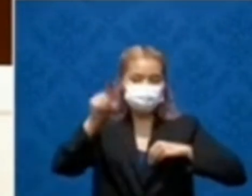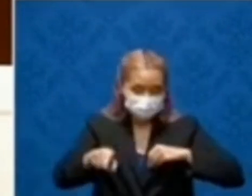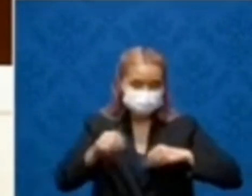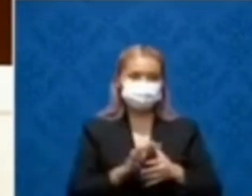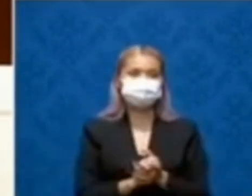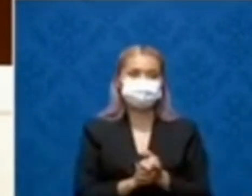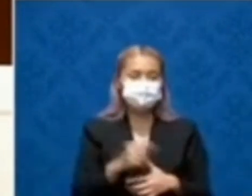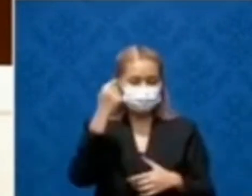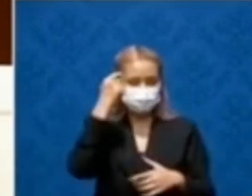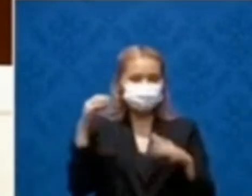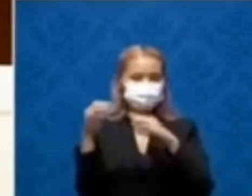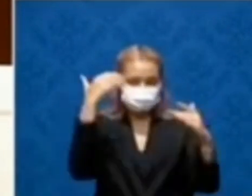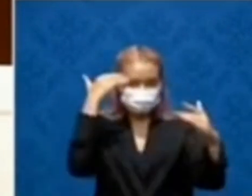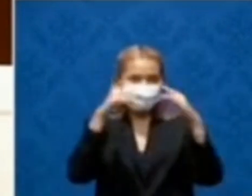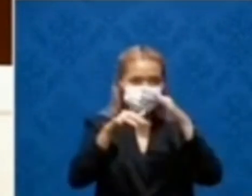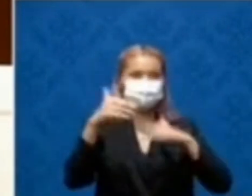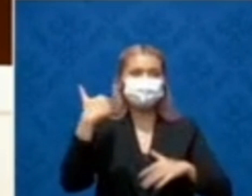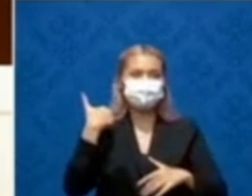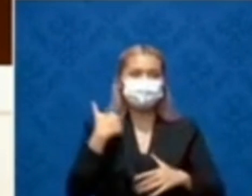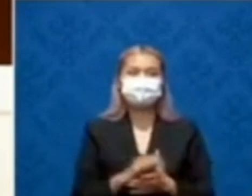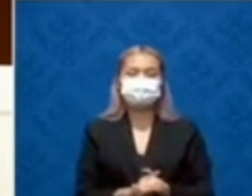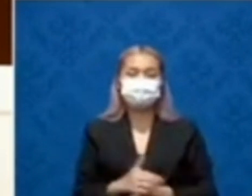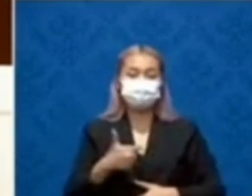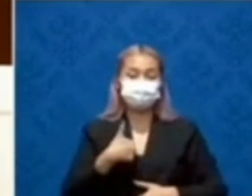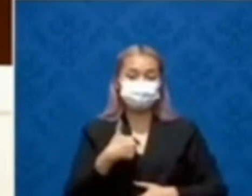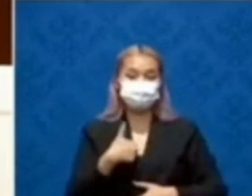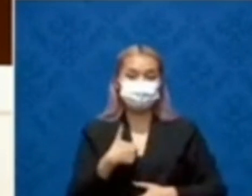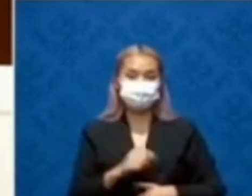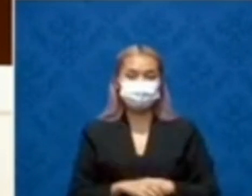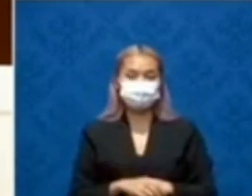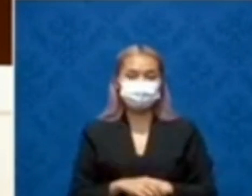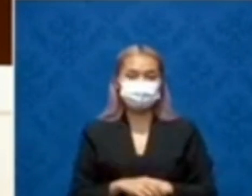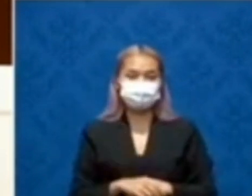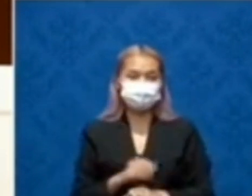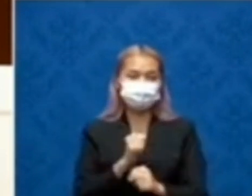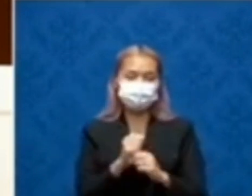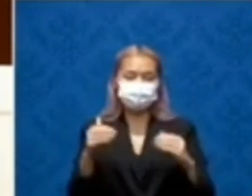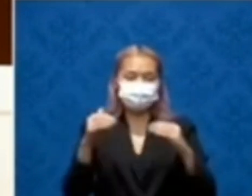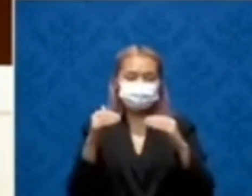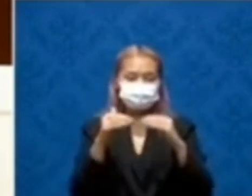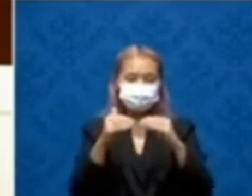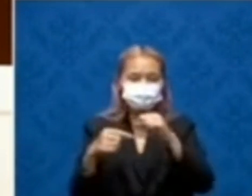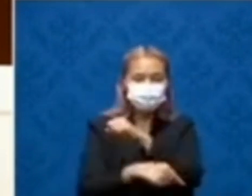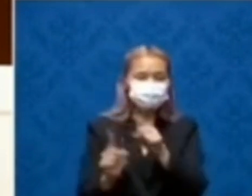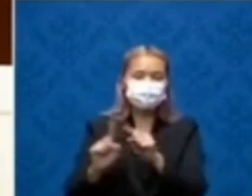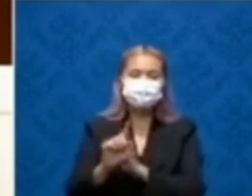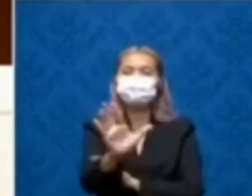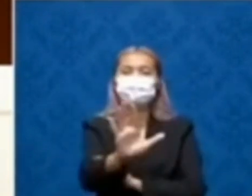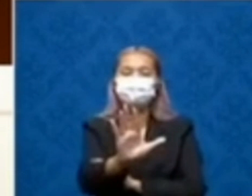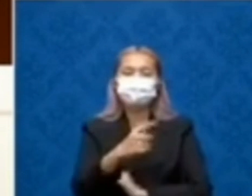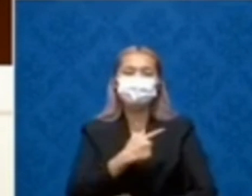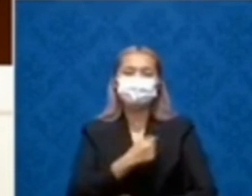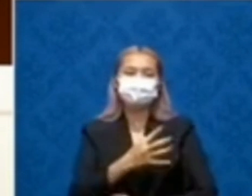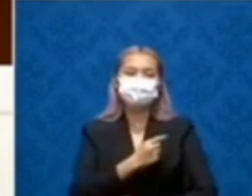ำความเข้าใจผิดได้ครับจุลพันธ์นะผมไม่ทำอะไรที่เป็นการล่วงละเมิดเอาเปรียบคนอื่นผมไม่ทำครับไปช่อไป